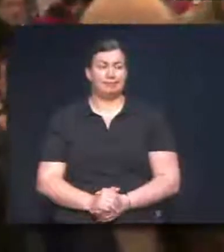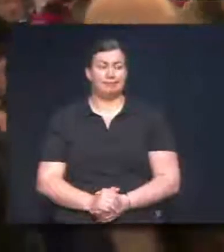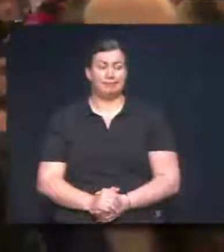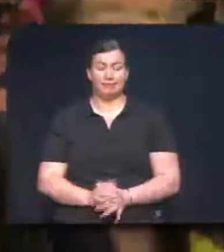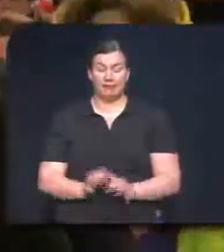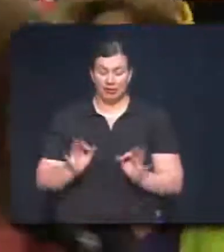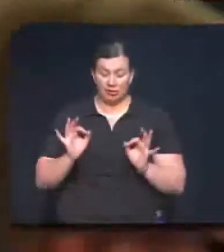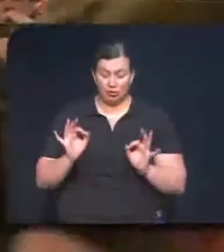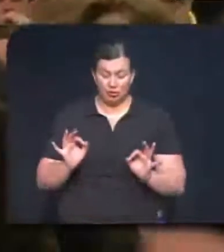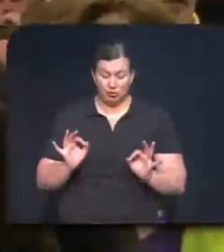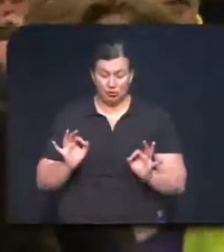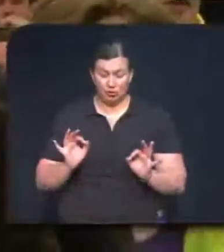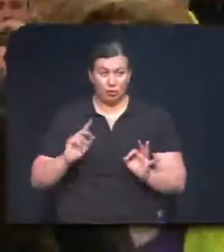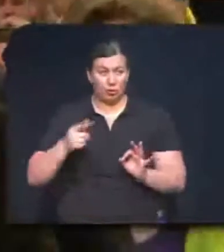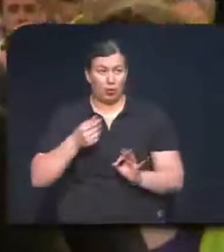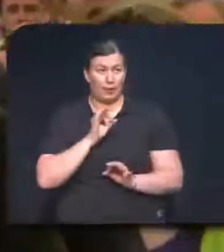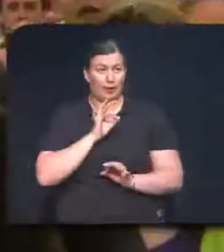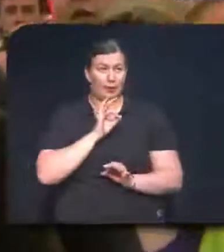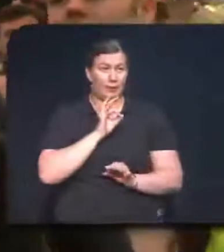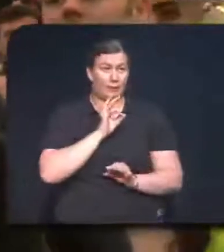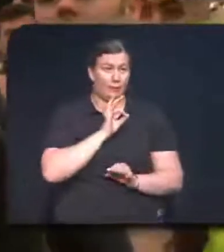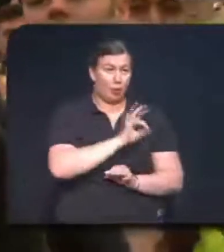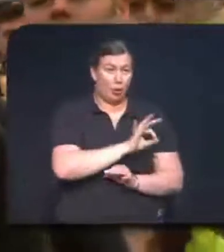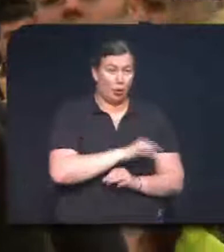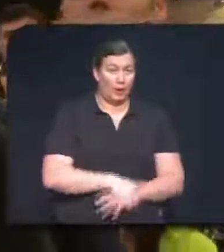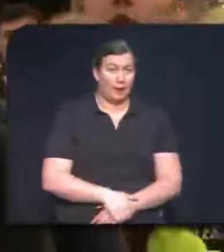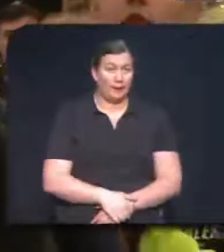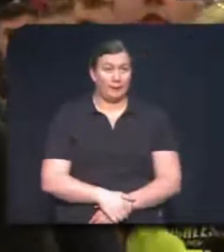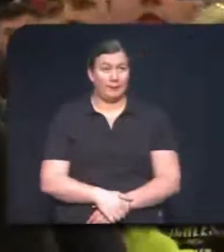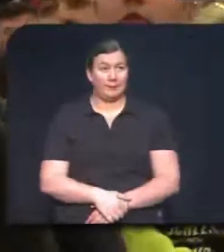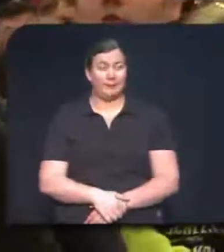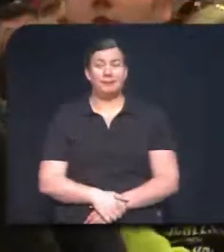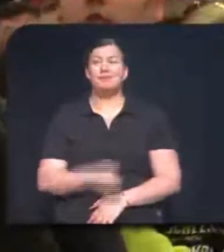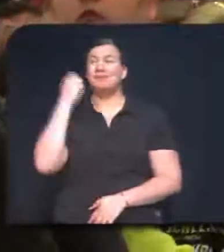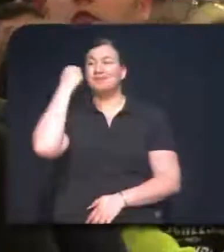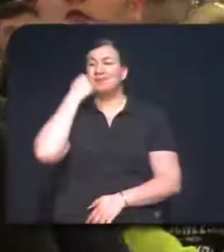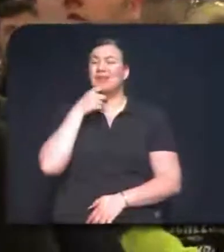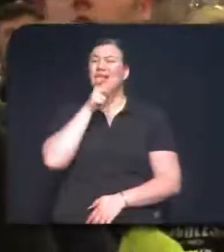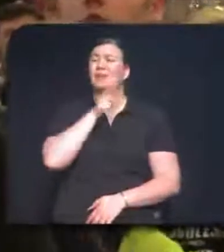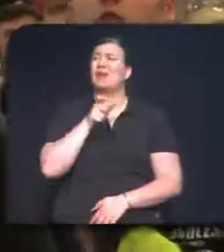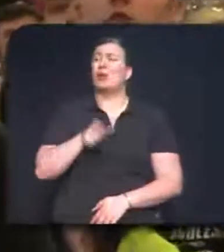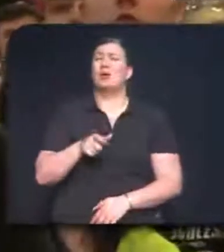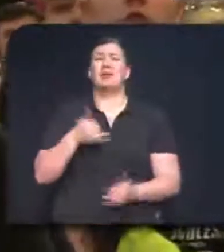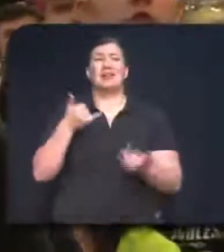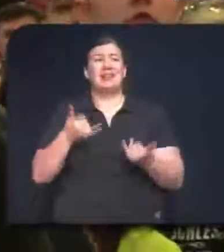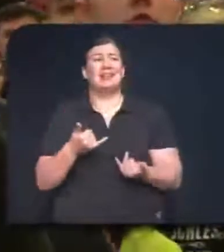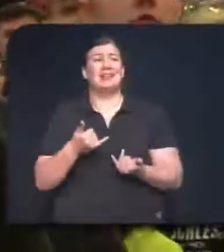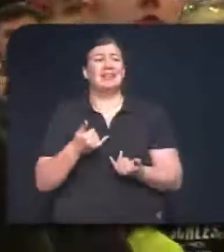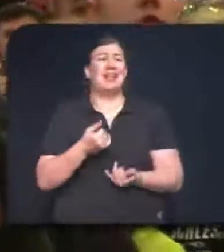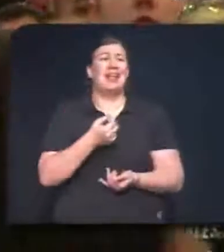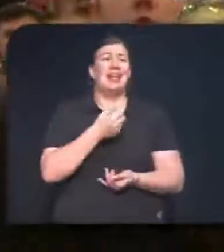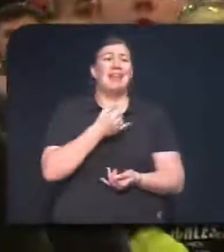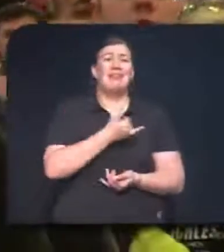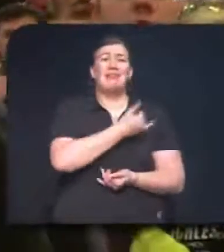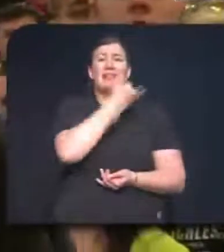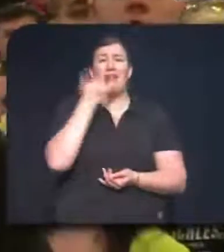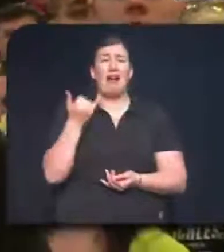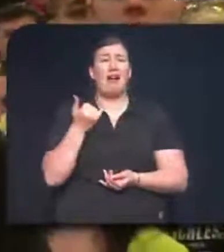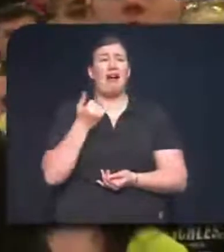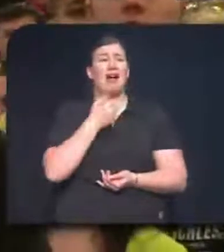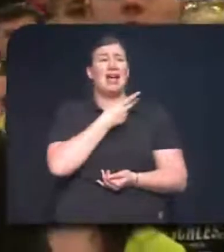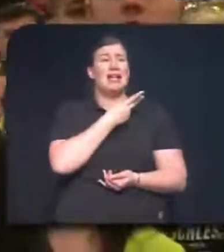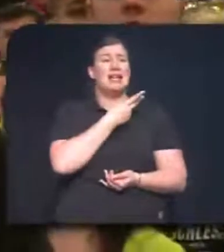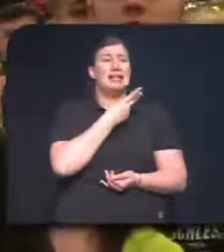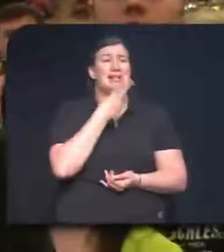gut wir kommen zu pro liebe Leute wir befinden uns im Jahr 20 nach